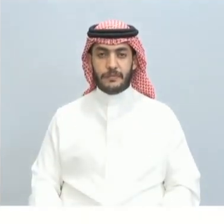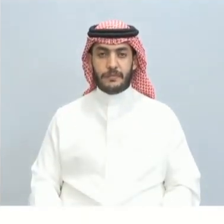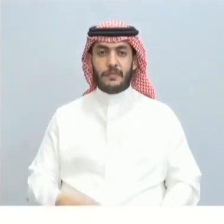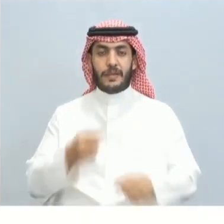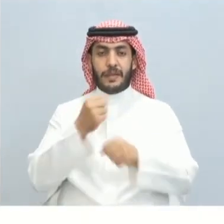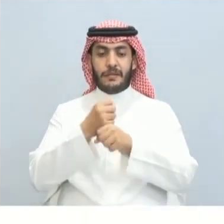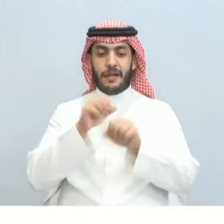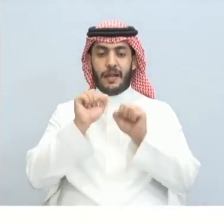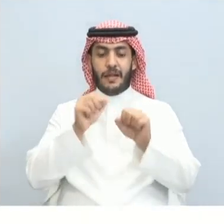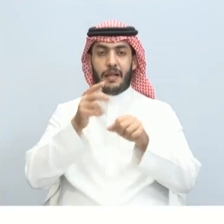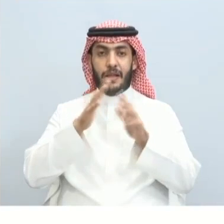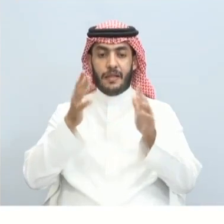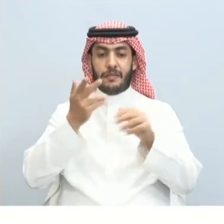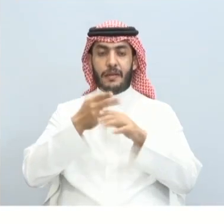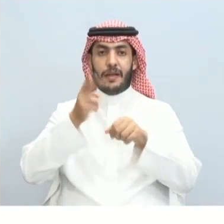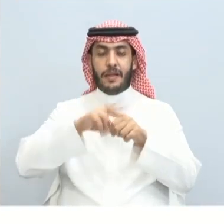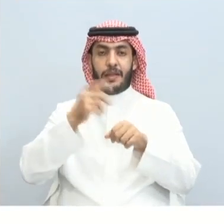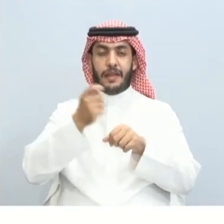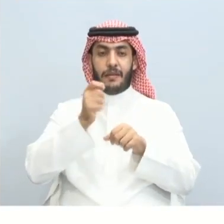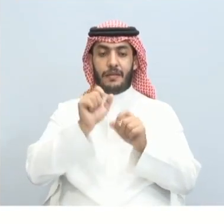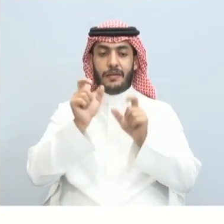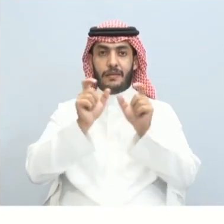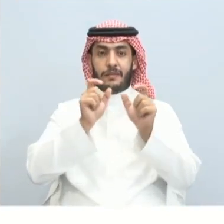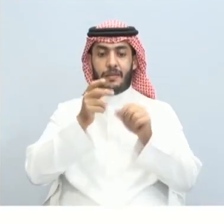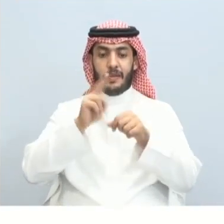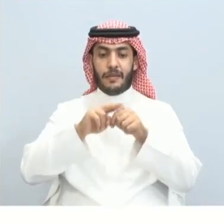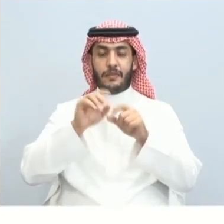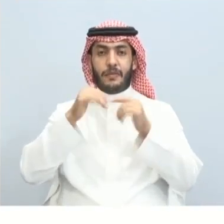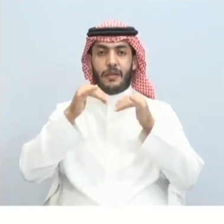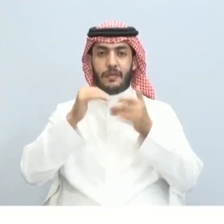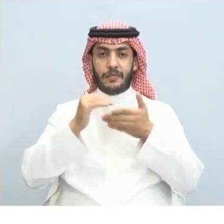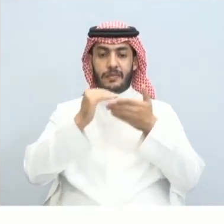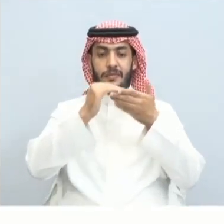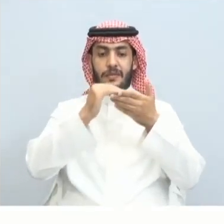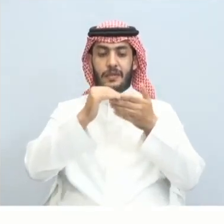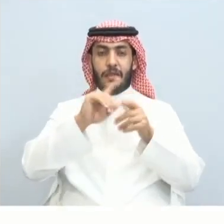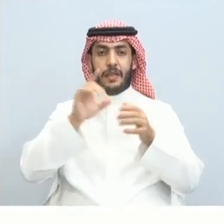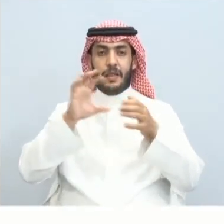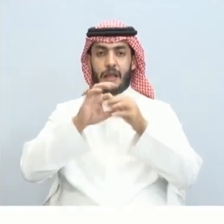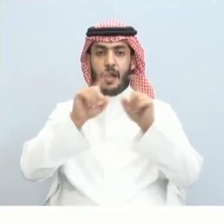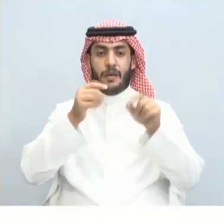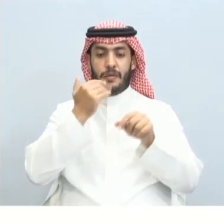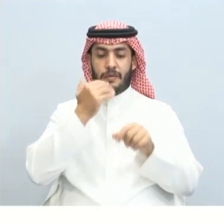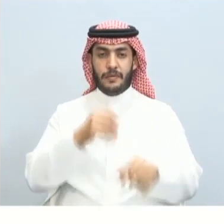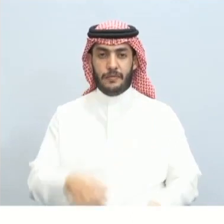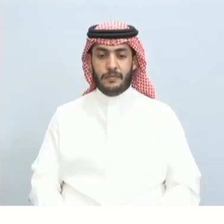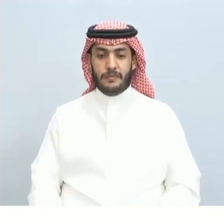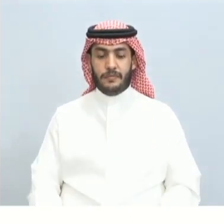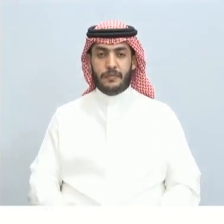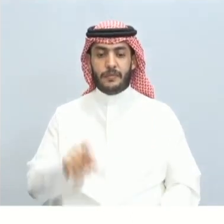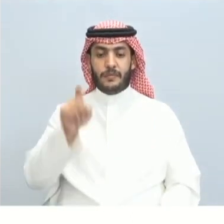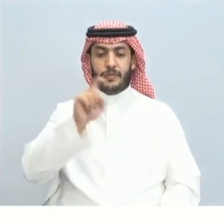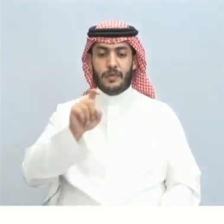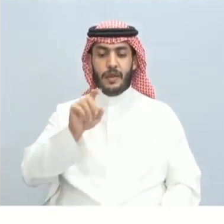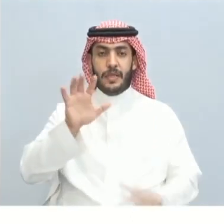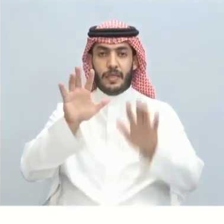استعمل خاصيه او اكثر لاعاده كتابه كل من عبارات التاليه بصوره مكافئه لا تتضمن اقواسا لدينا